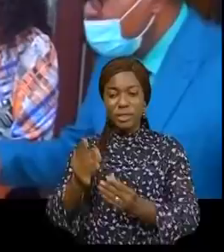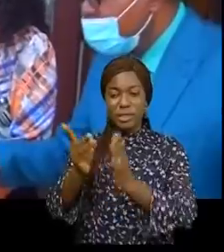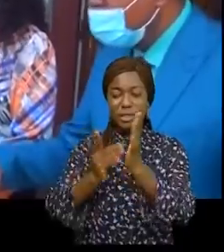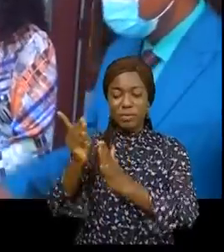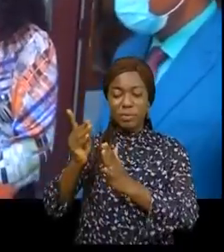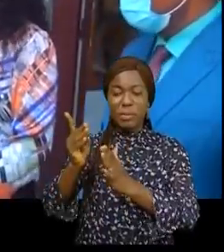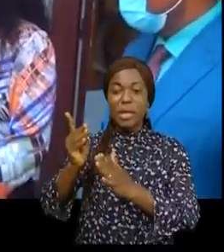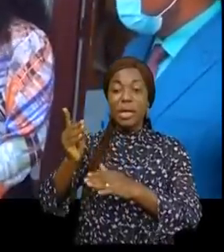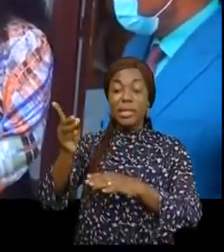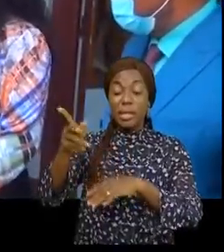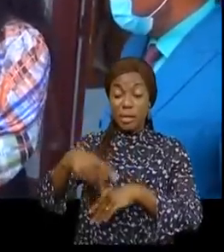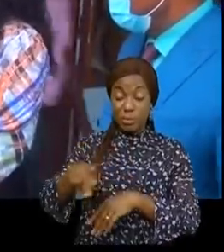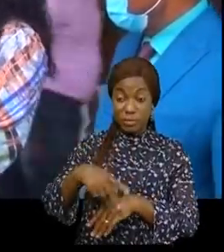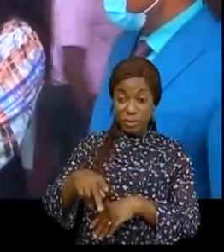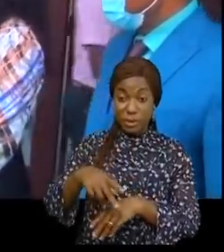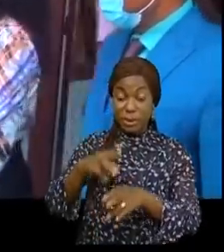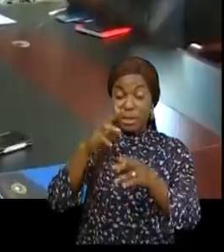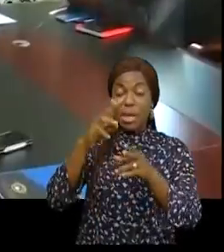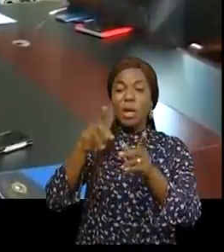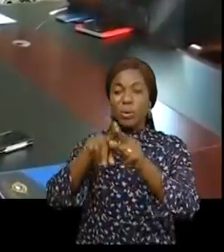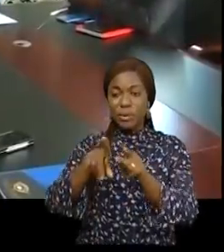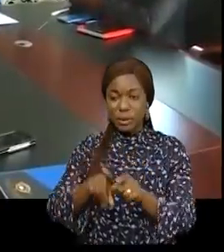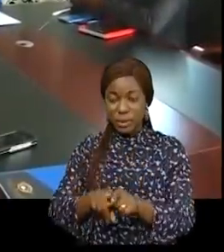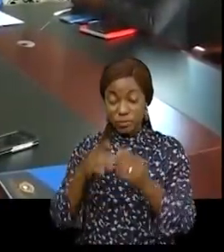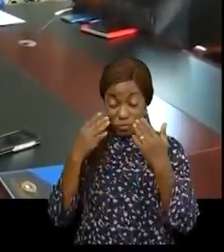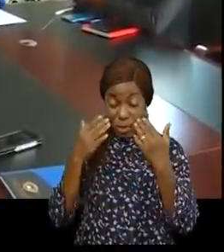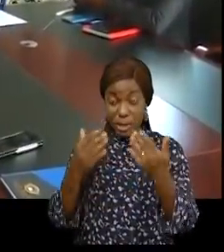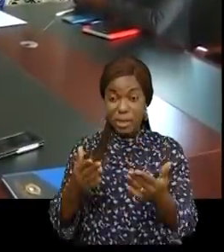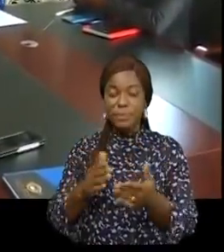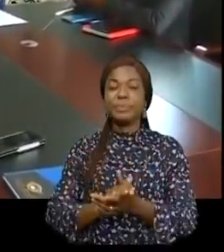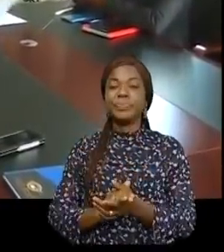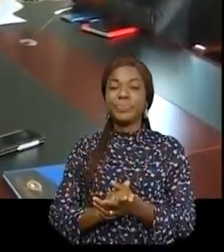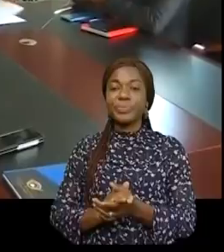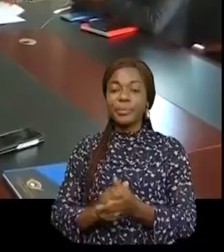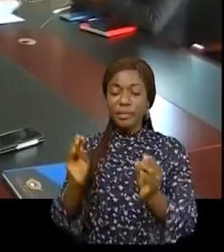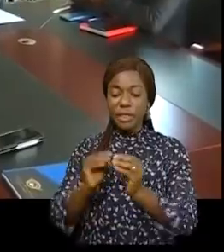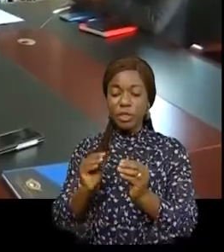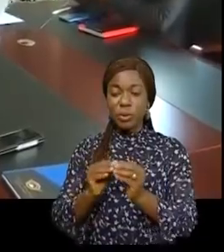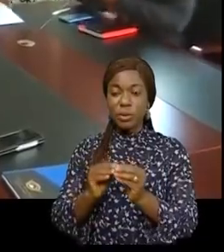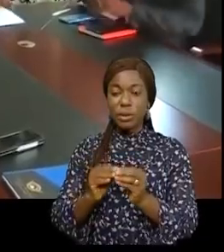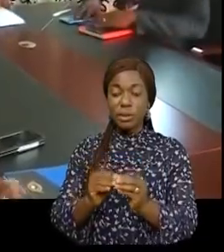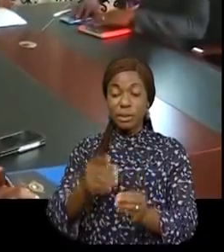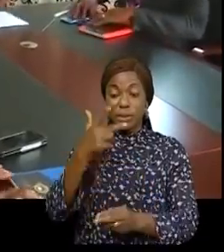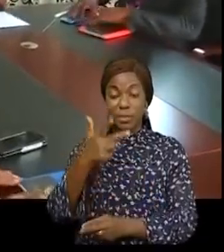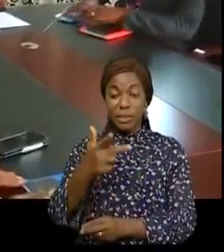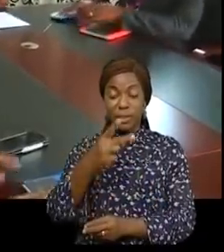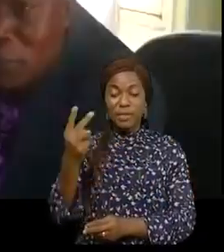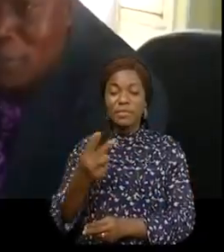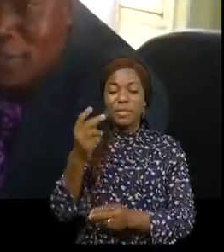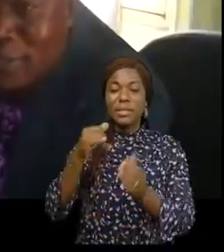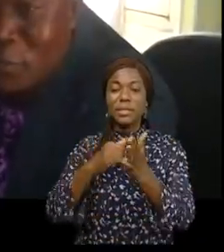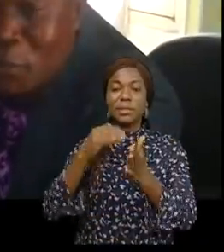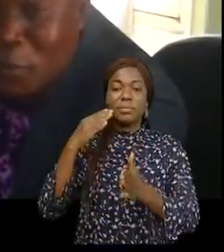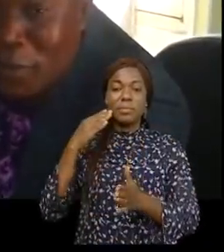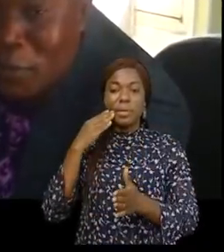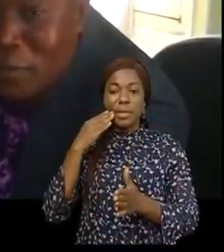province chère au héros national Joseph Kasavubu. Voilà ce qui justifie la réunion du mercredi 26 mai 2021, mettant